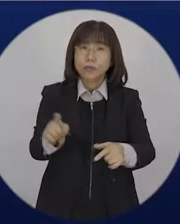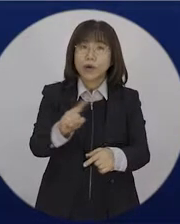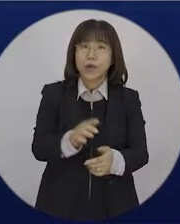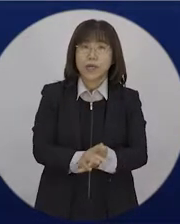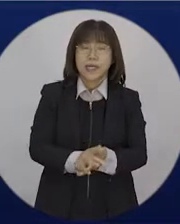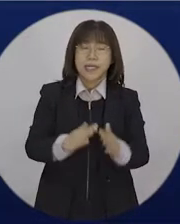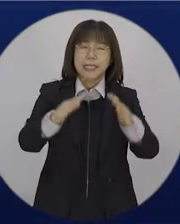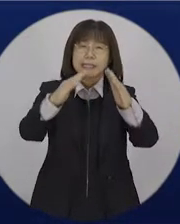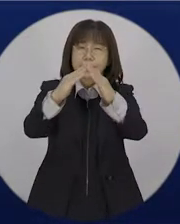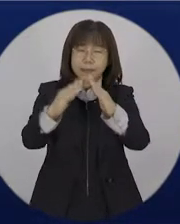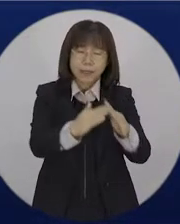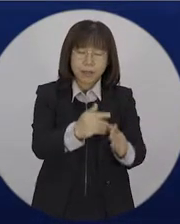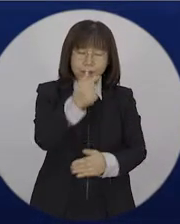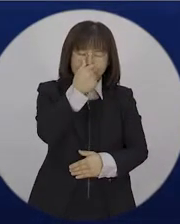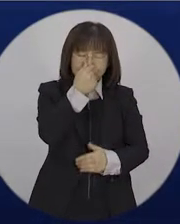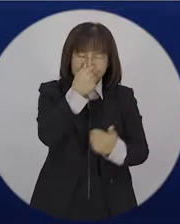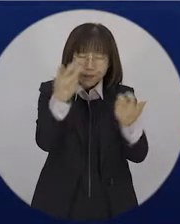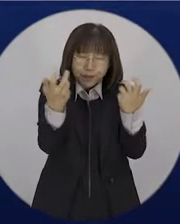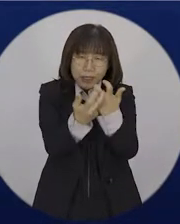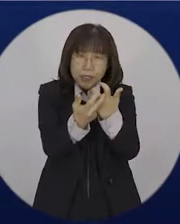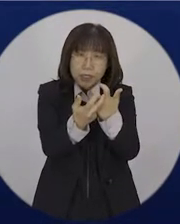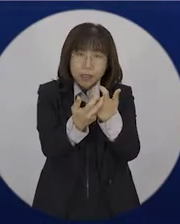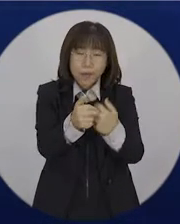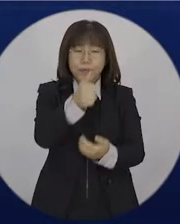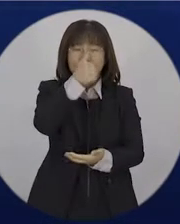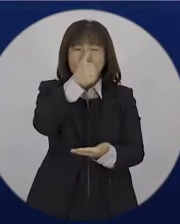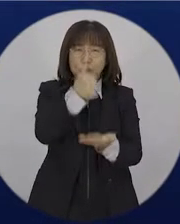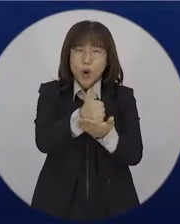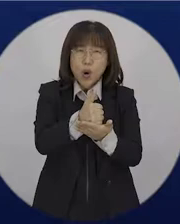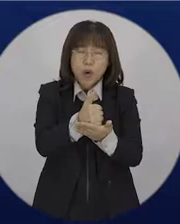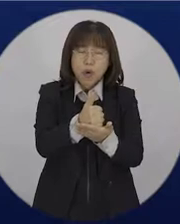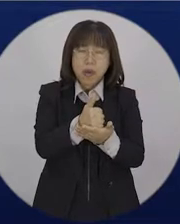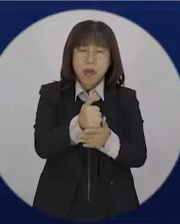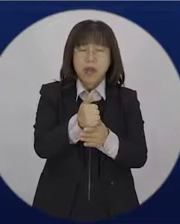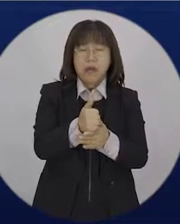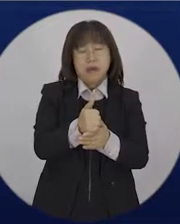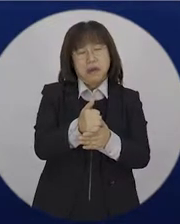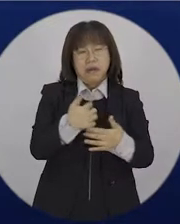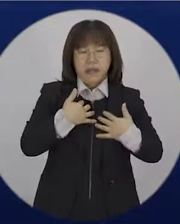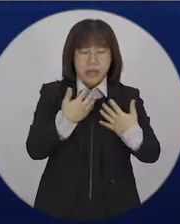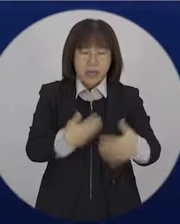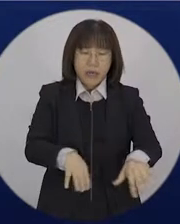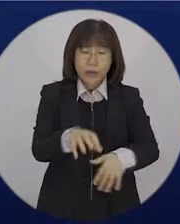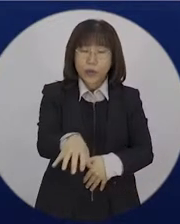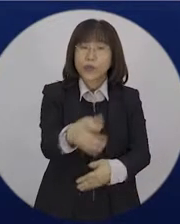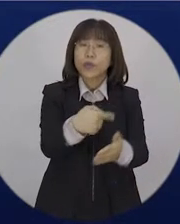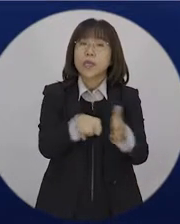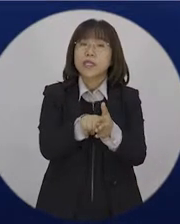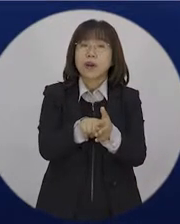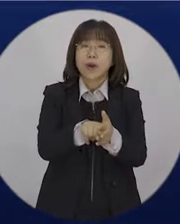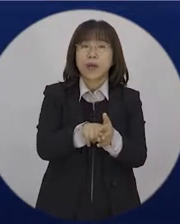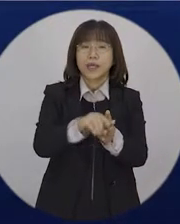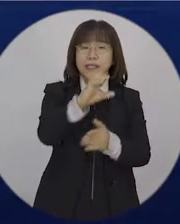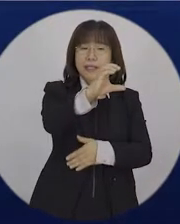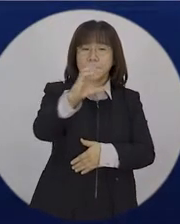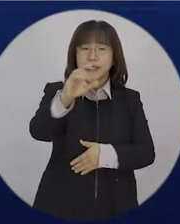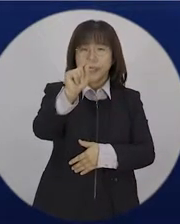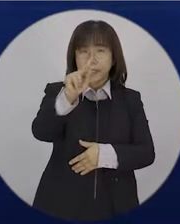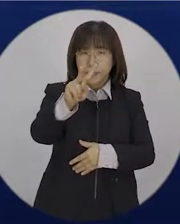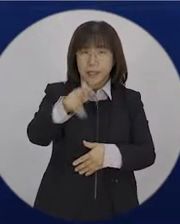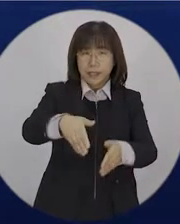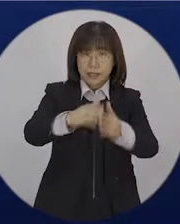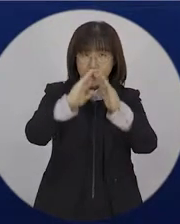강서구는 그동안 주택 밀집 지역에 범죄 취약 지역을 대상으로 방범용 CCTV를 지속적으로 설치해